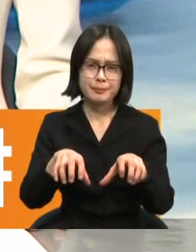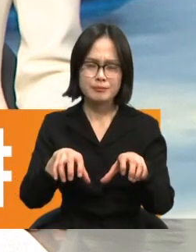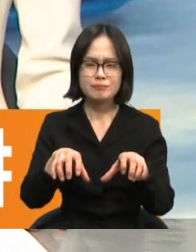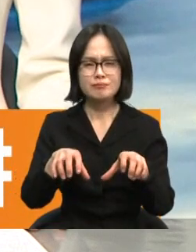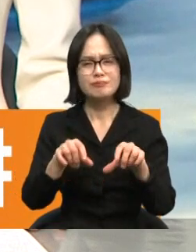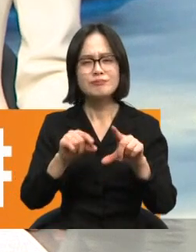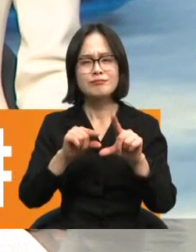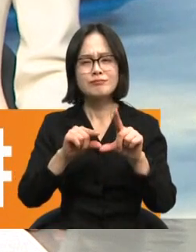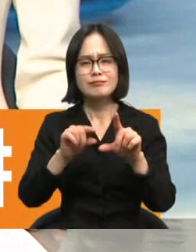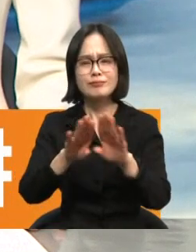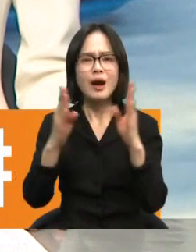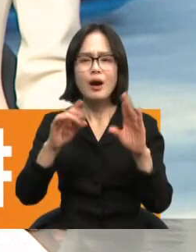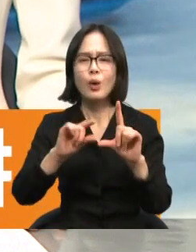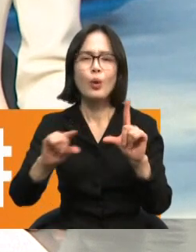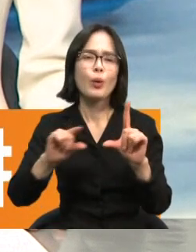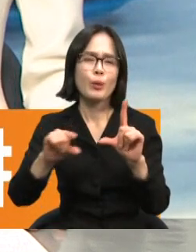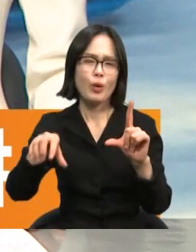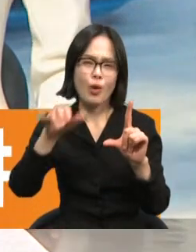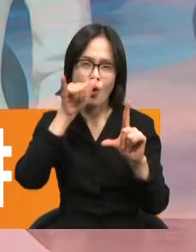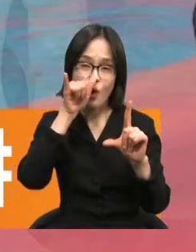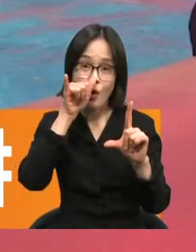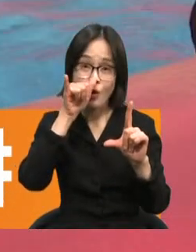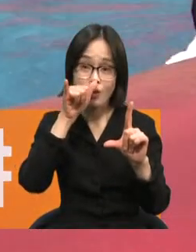있는 곳을 신승훈 기자가 정리했습니다.